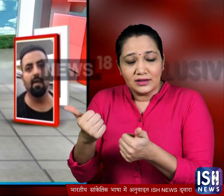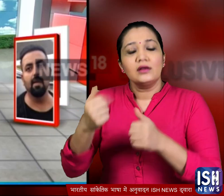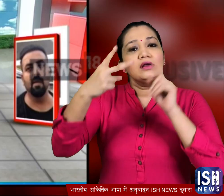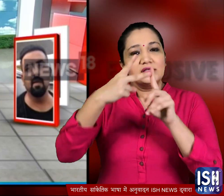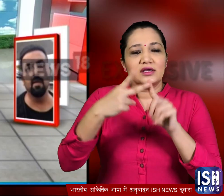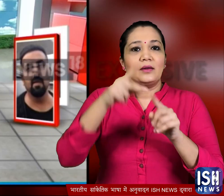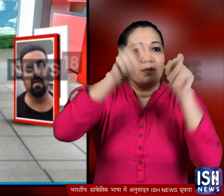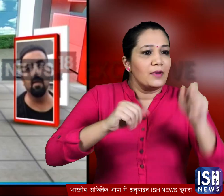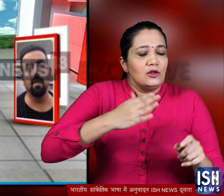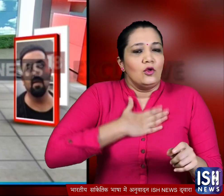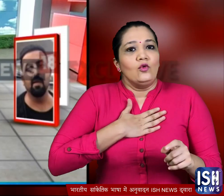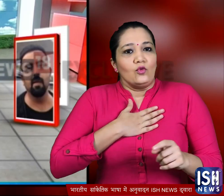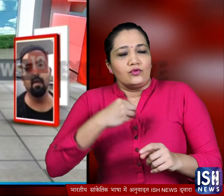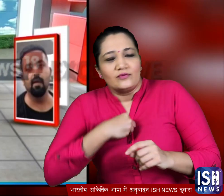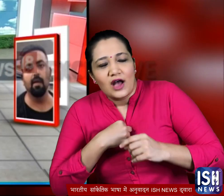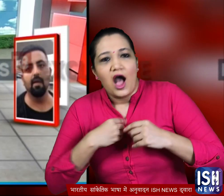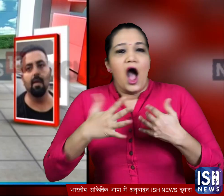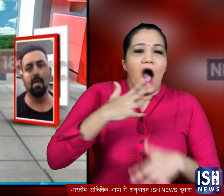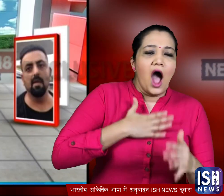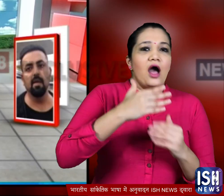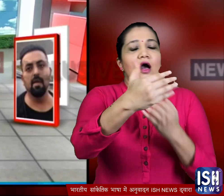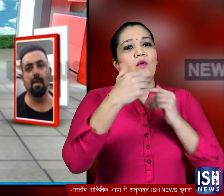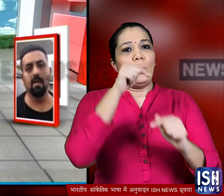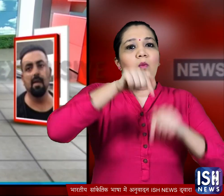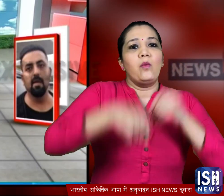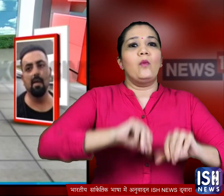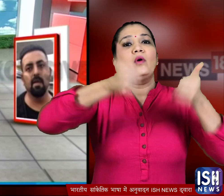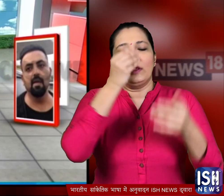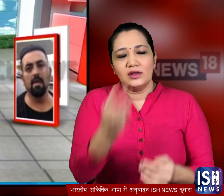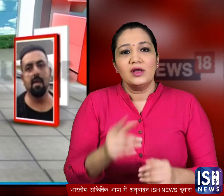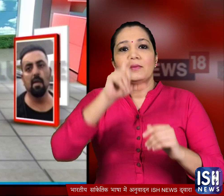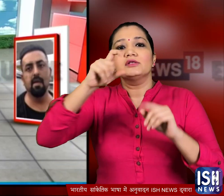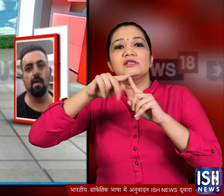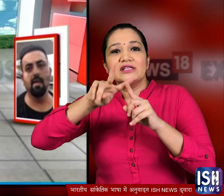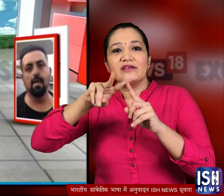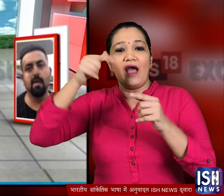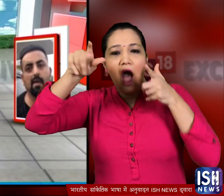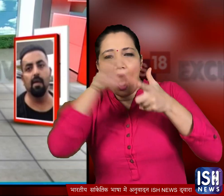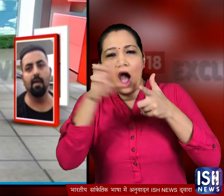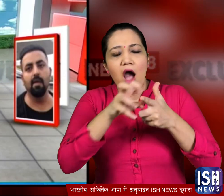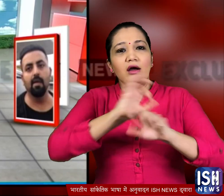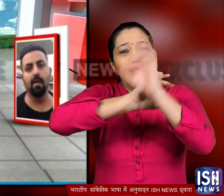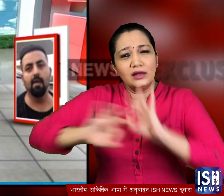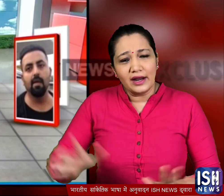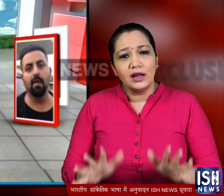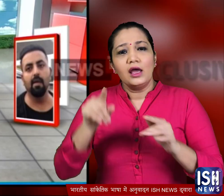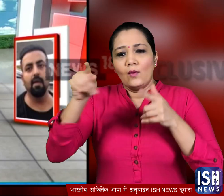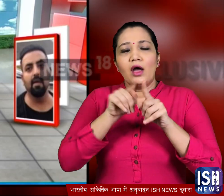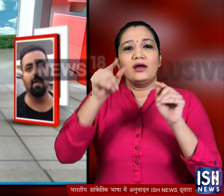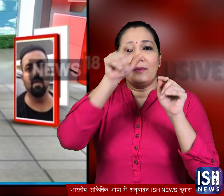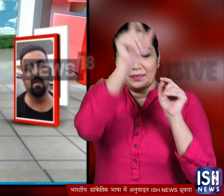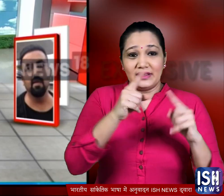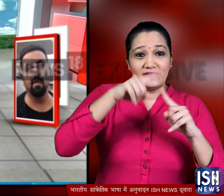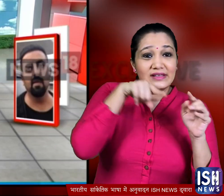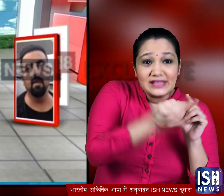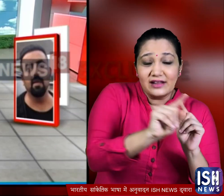और दूसरा, लोगों के मन में उसके लिए सहानुभूति पैदा होती। लेकिन एक सीसीटीवी फुटेज ने सारी कहानी ही पलट दी, क्योंकि उसमें तबरेज उन शूटरों के